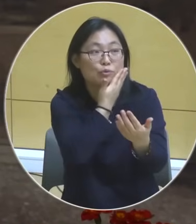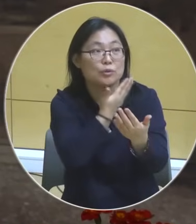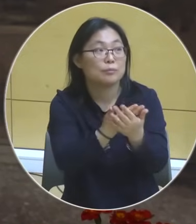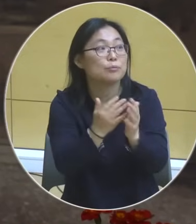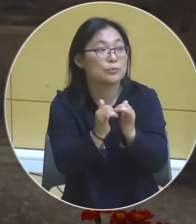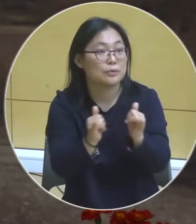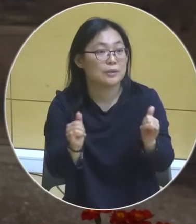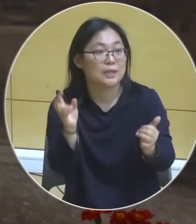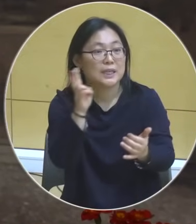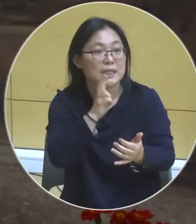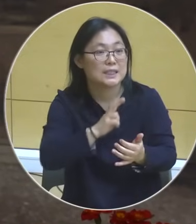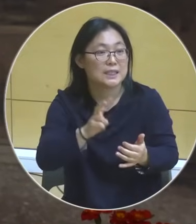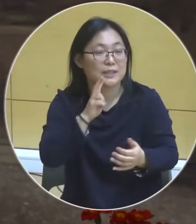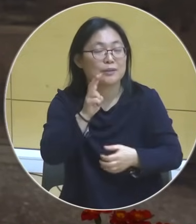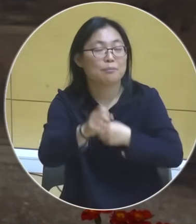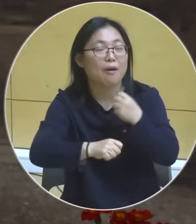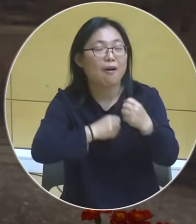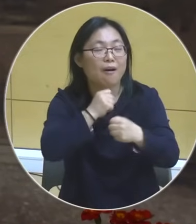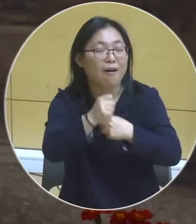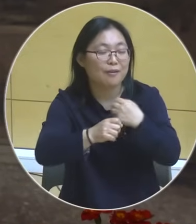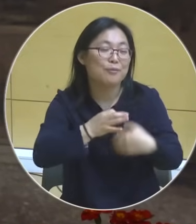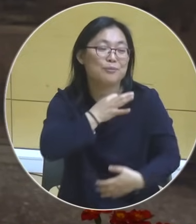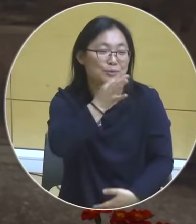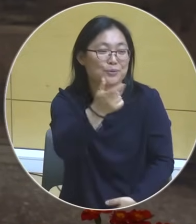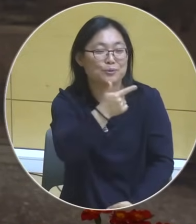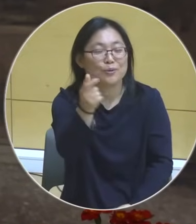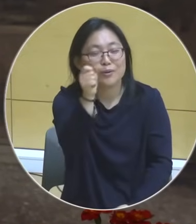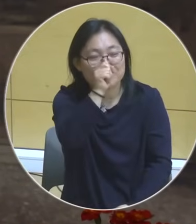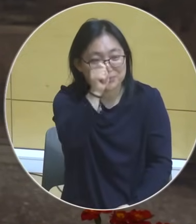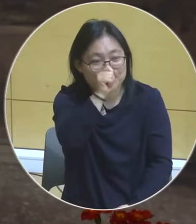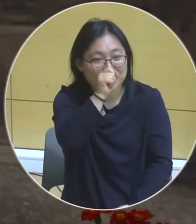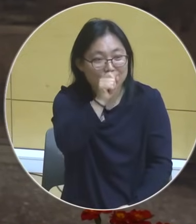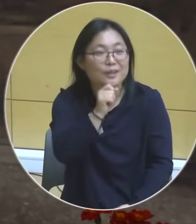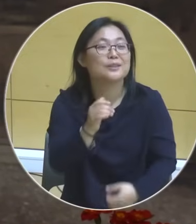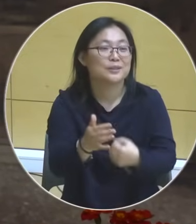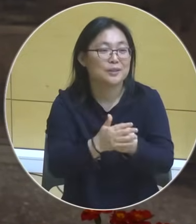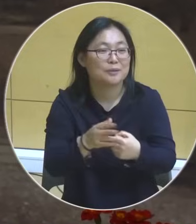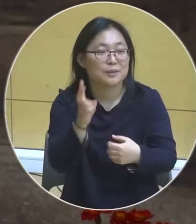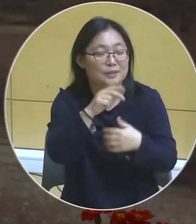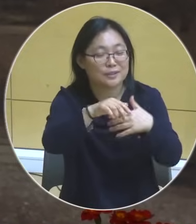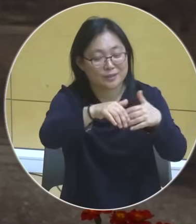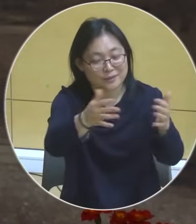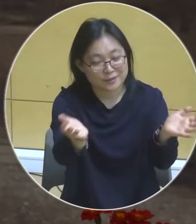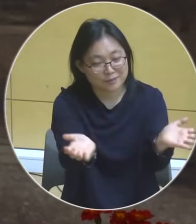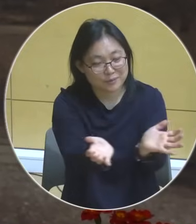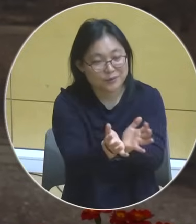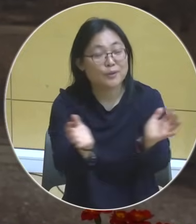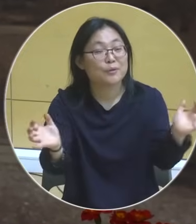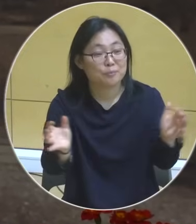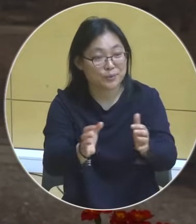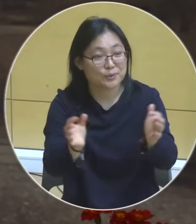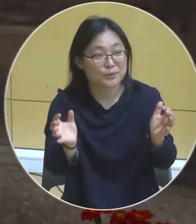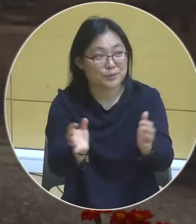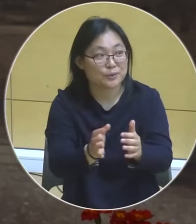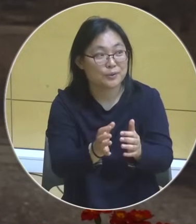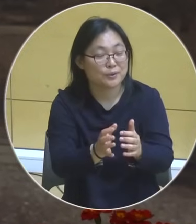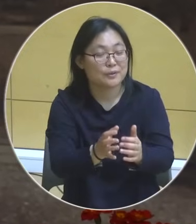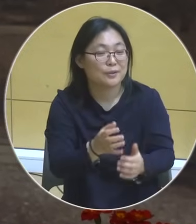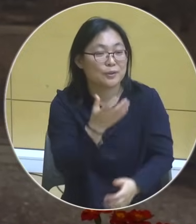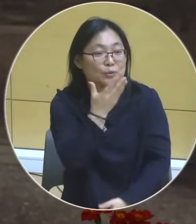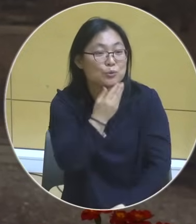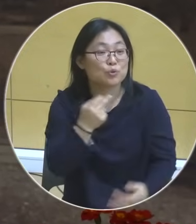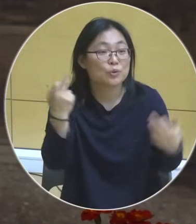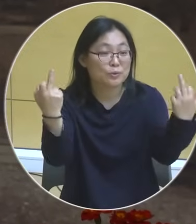분들이 찬양을 실컷 불러서 너무 좋다고 그렇게 해서 저희 교회 찬양팀들 다 나오고 우리 송축의 골짜기란 주제를